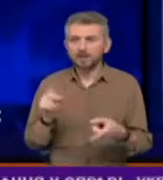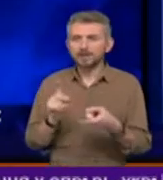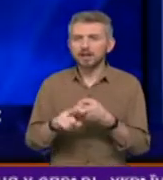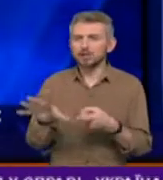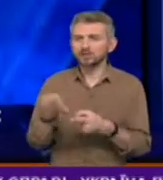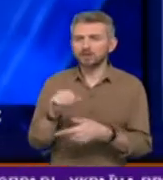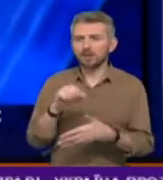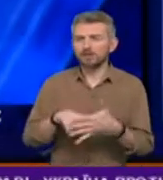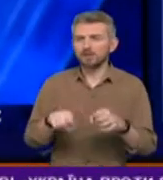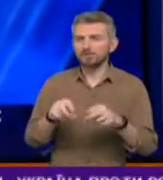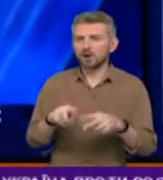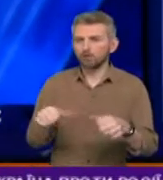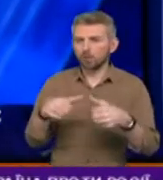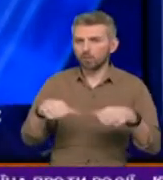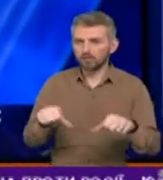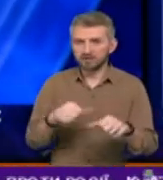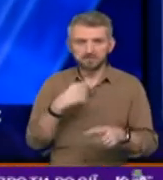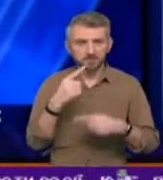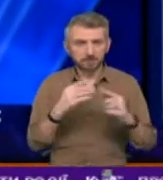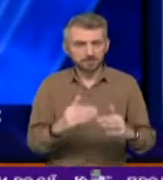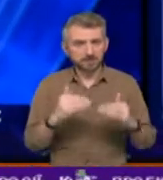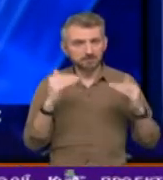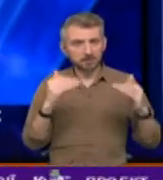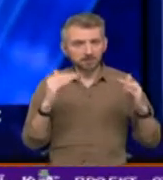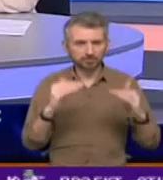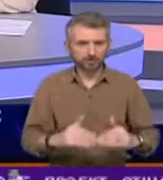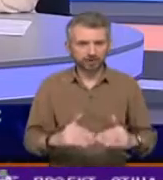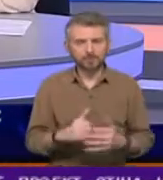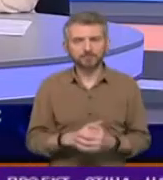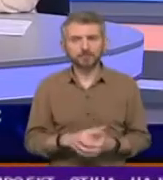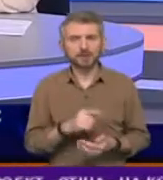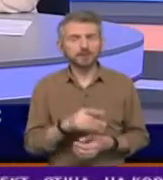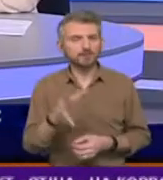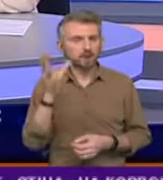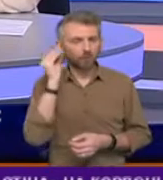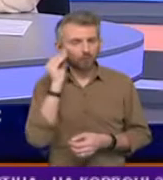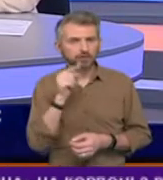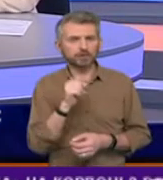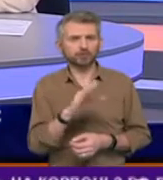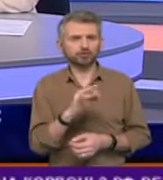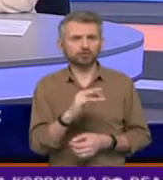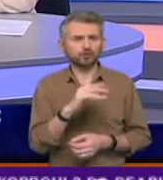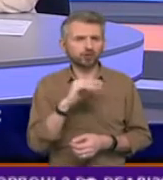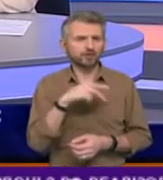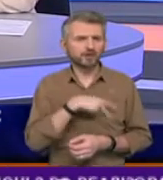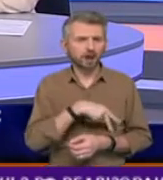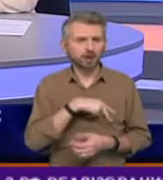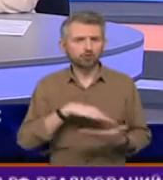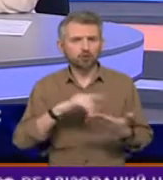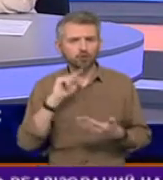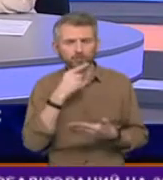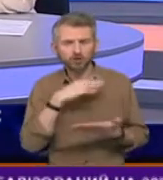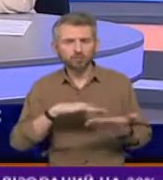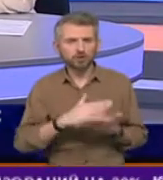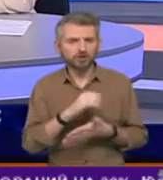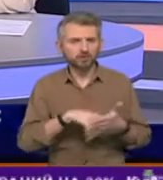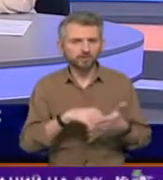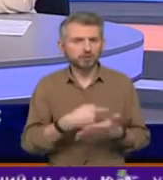в апробаційному пілотному режимі для людей з глибокими порушеннями